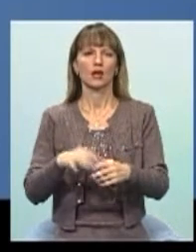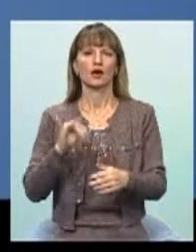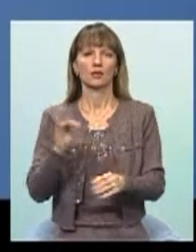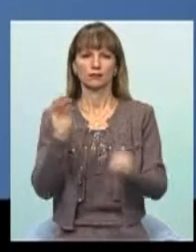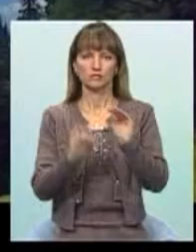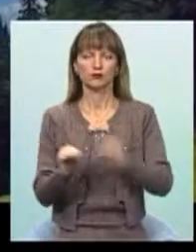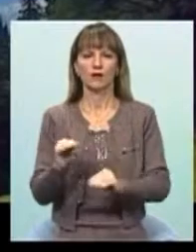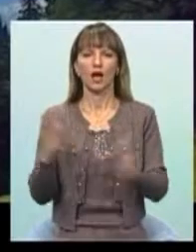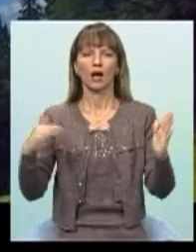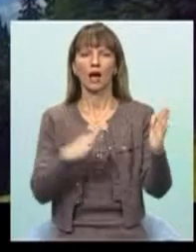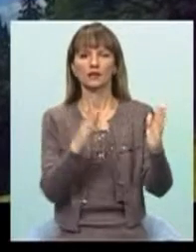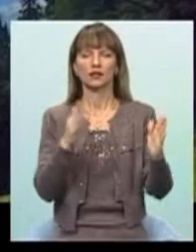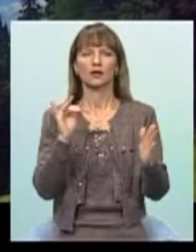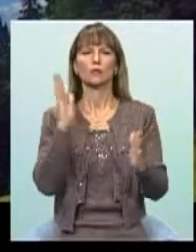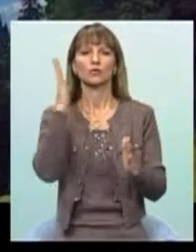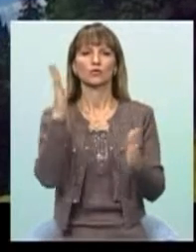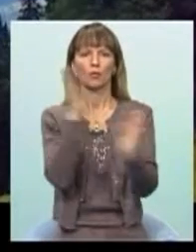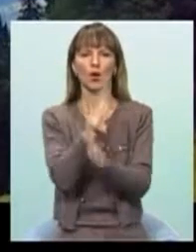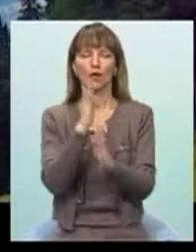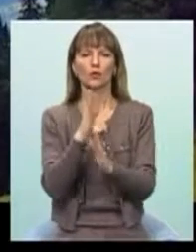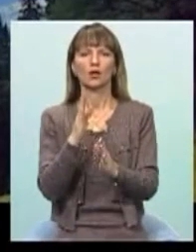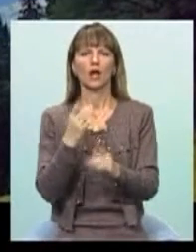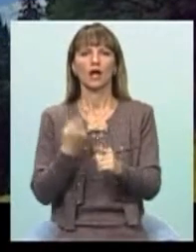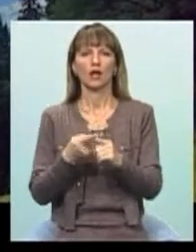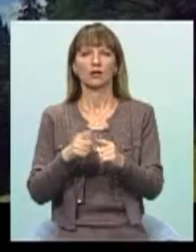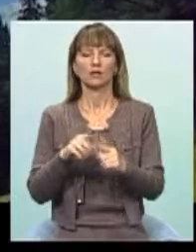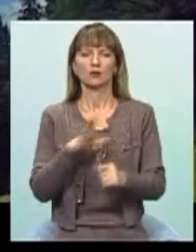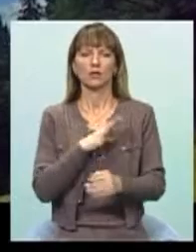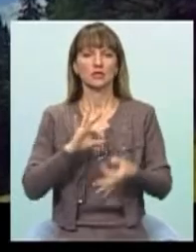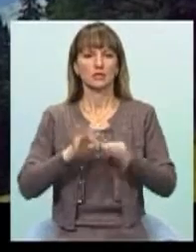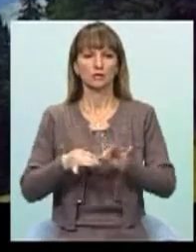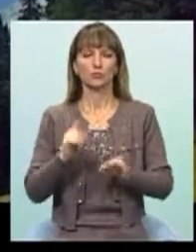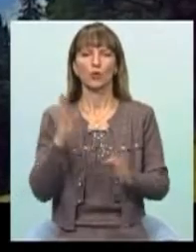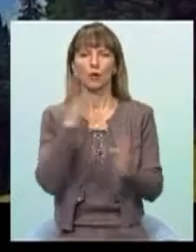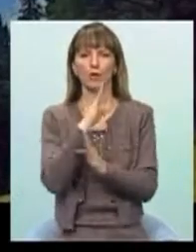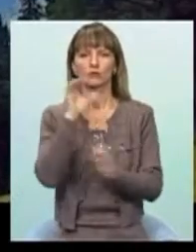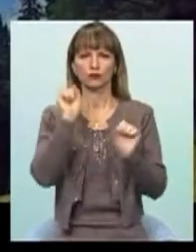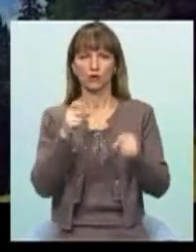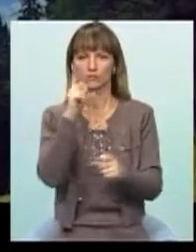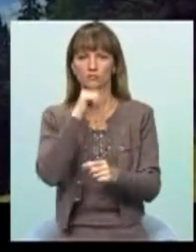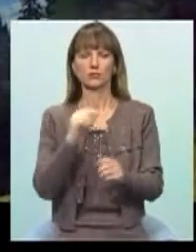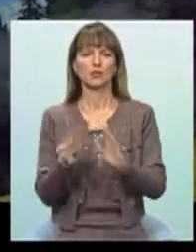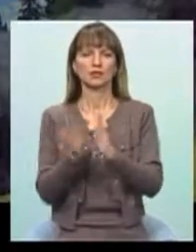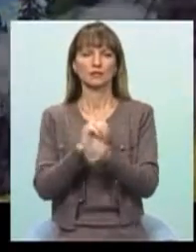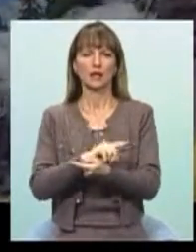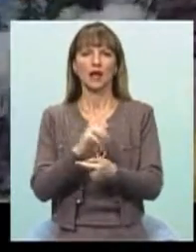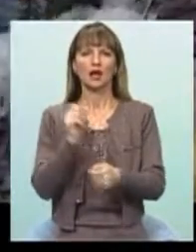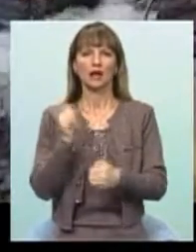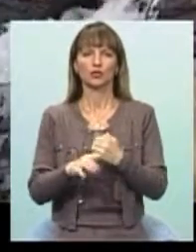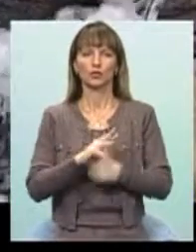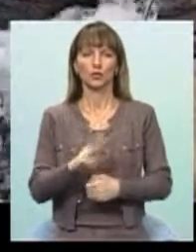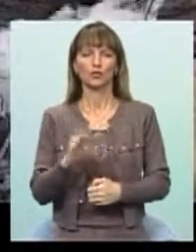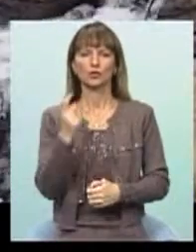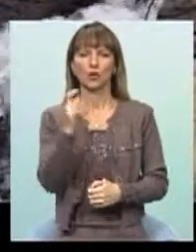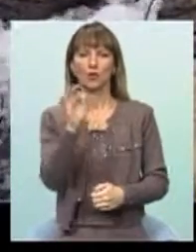та прогноз погоди. Тож бути метеорологом не так і просто, адже погода має здатність змінюватись щохвилини, і 100% вгадати